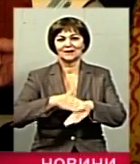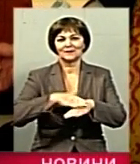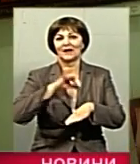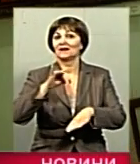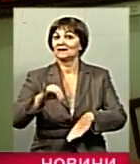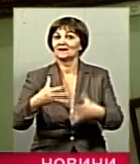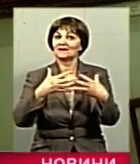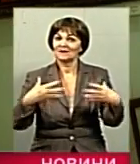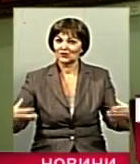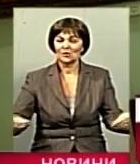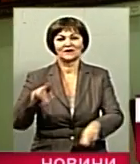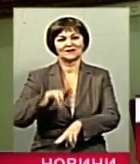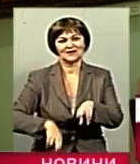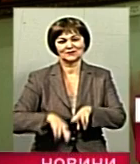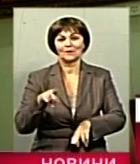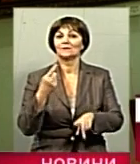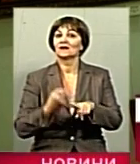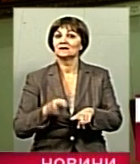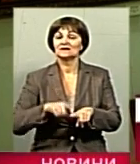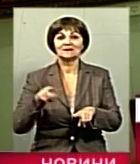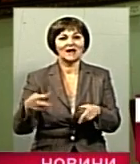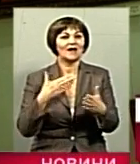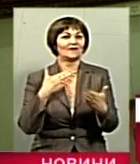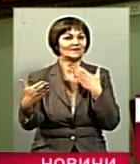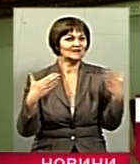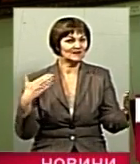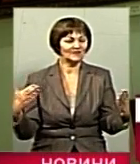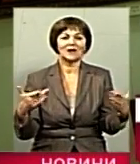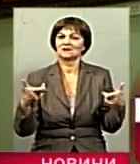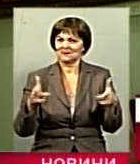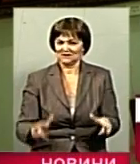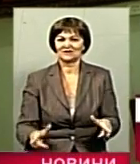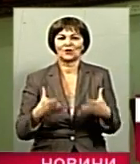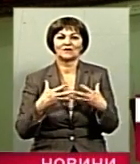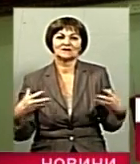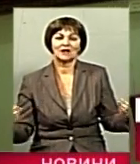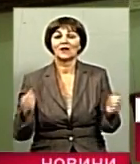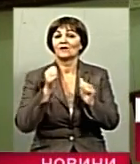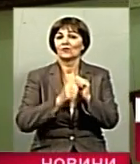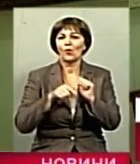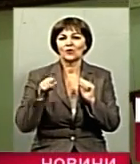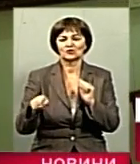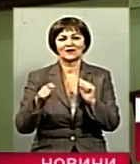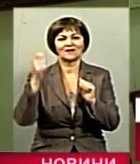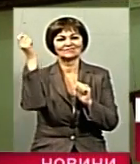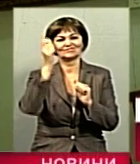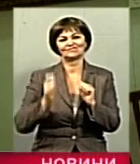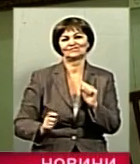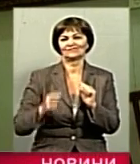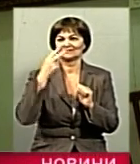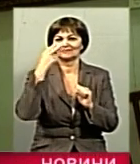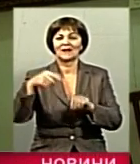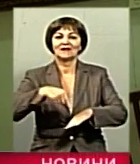настрою. Ця виставка, вона є дійсно весняною такою. В кожній роботі відчувається. По-перше, автор